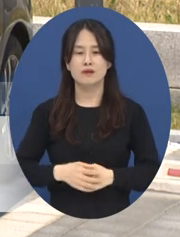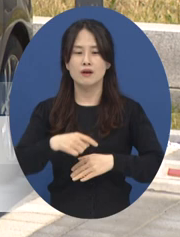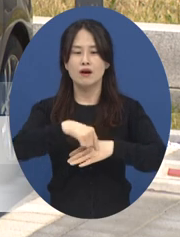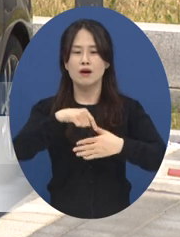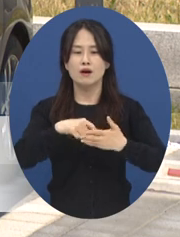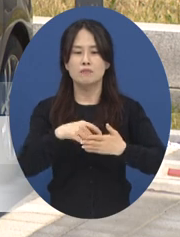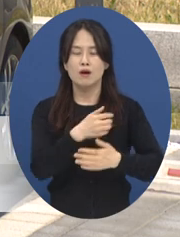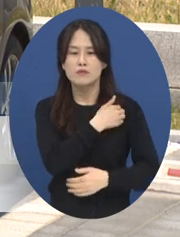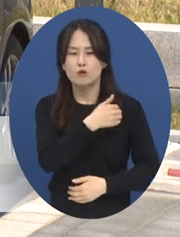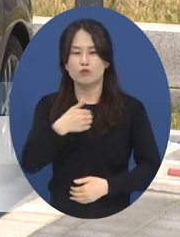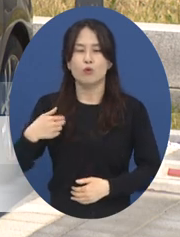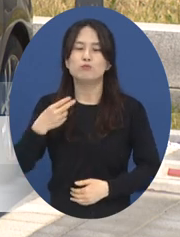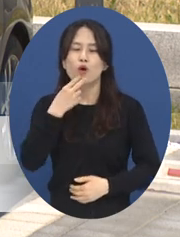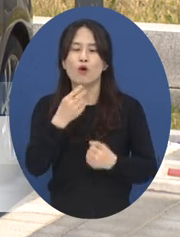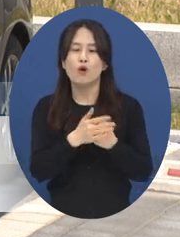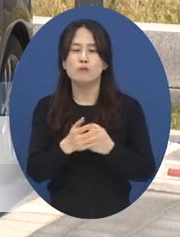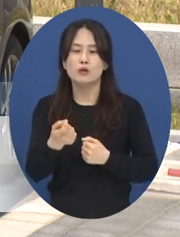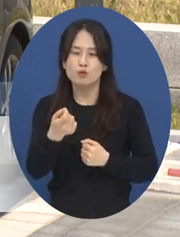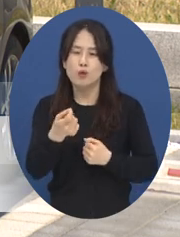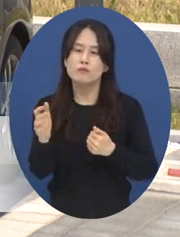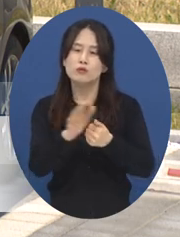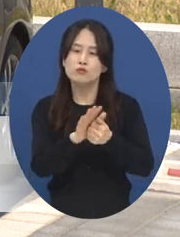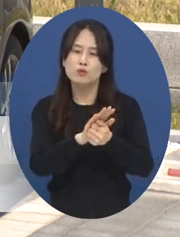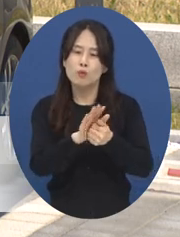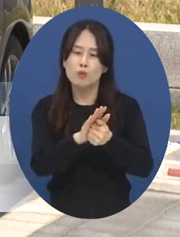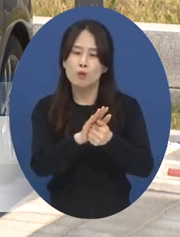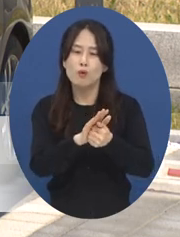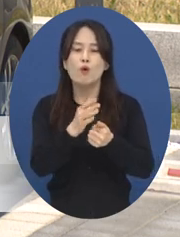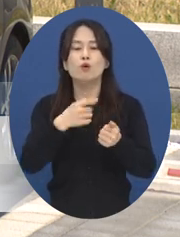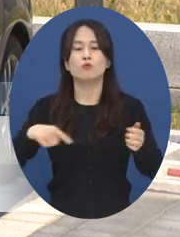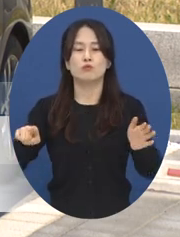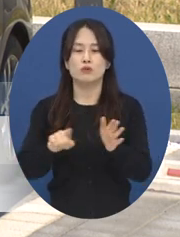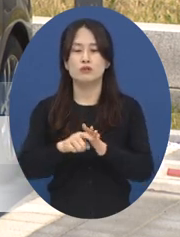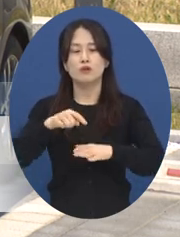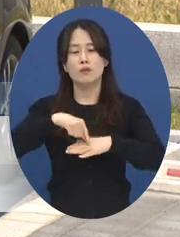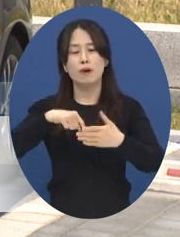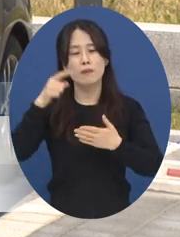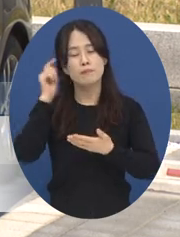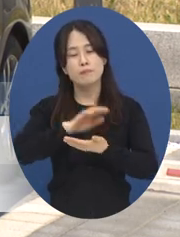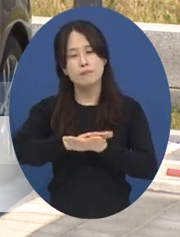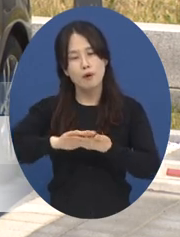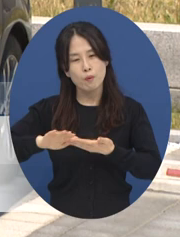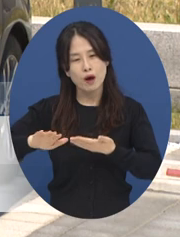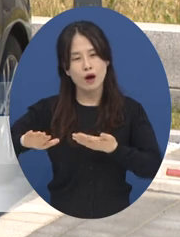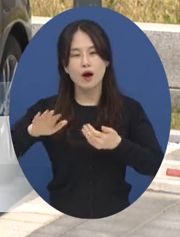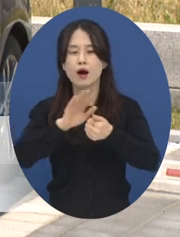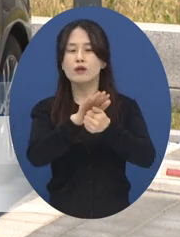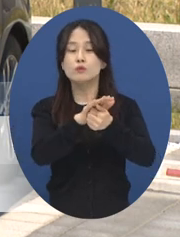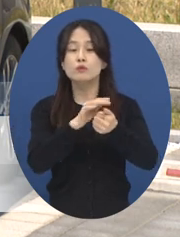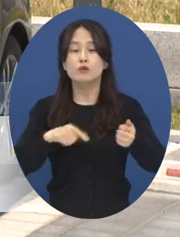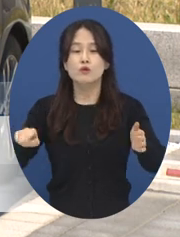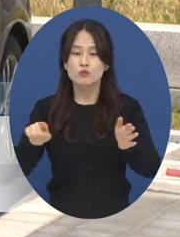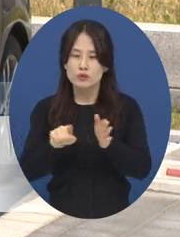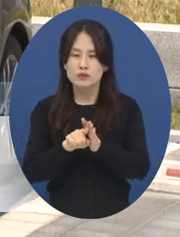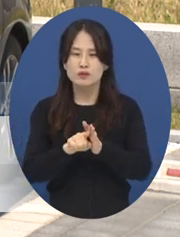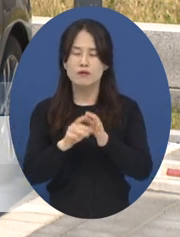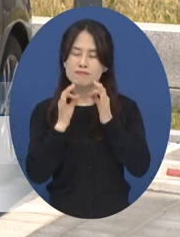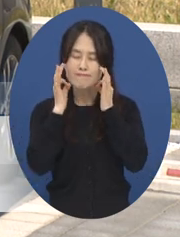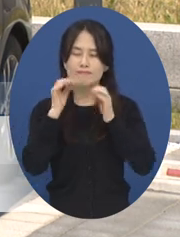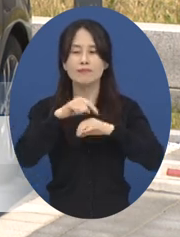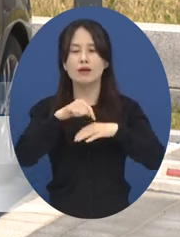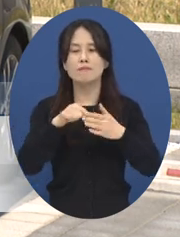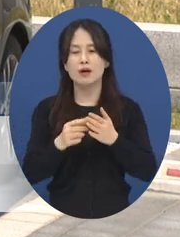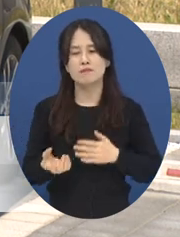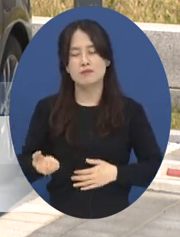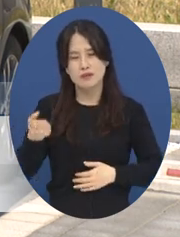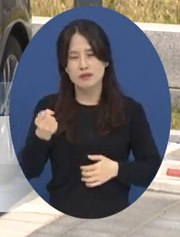너무 여유가 없으실 것 같아가지고 조금이라도 조금 위안이 될 수 있게끔 이렇게 좀 좀 마음의 평화를 좀 찾으시는